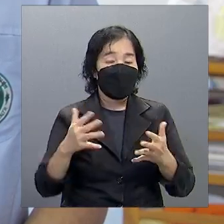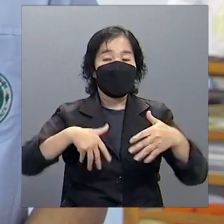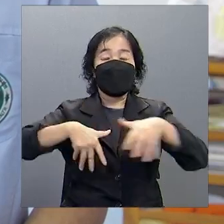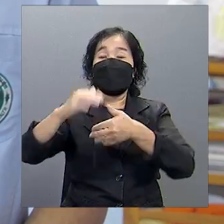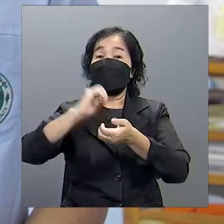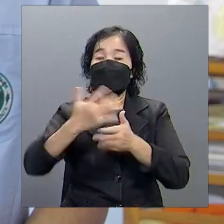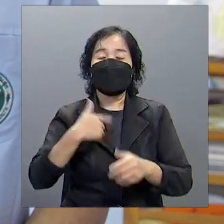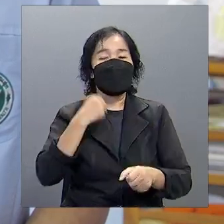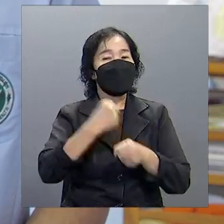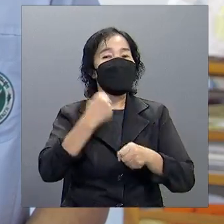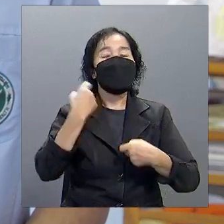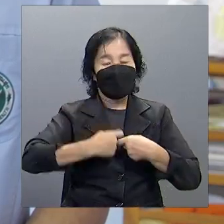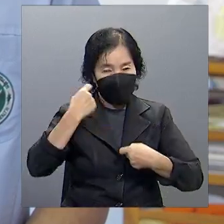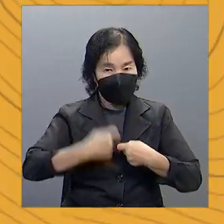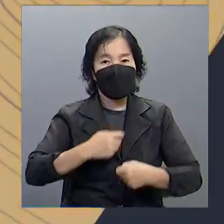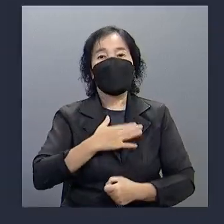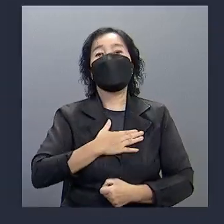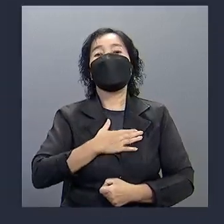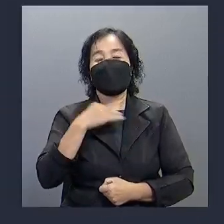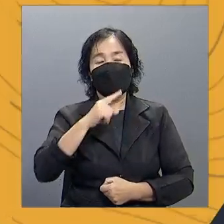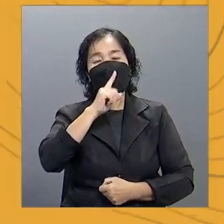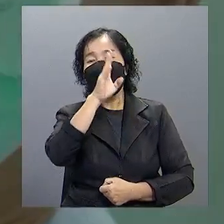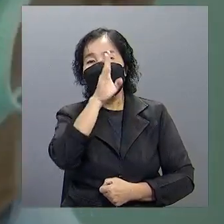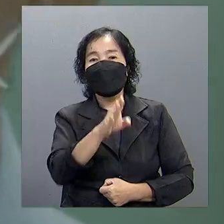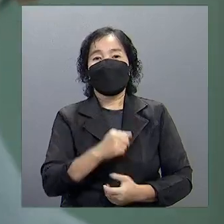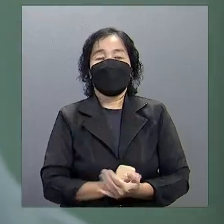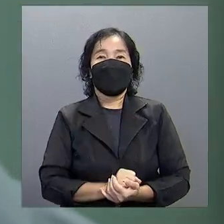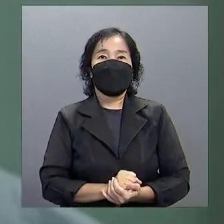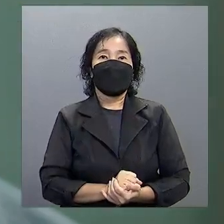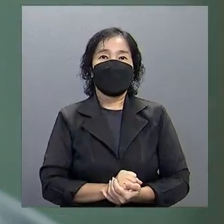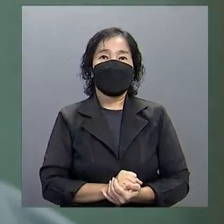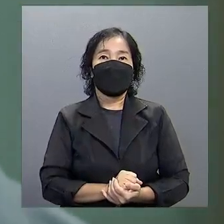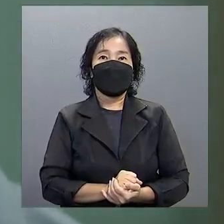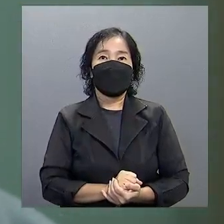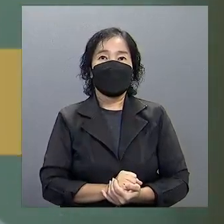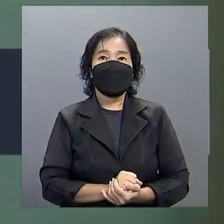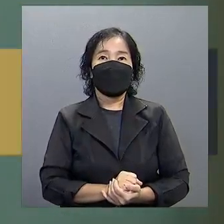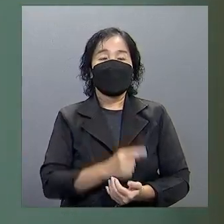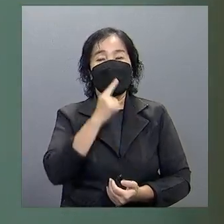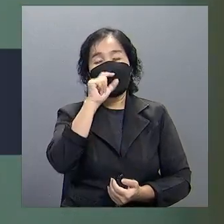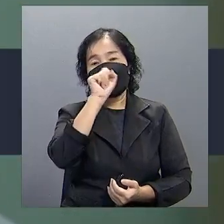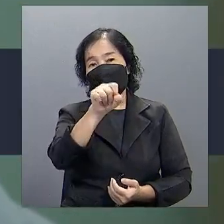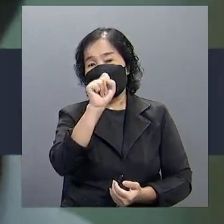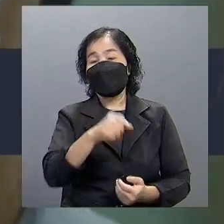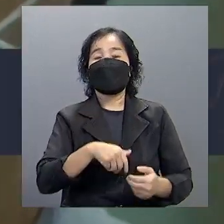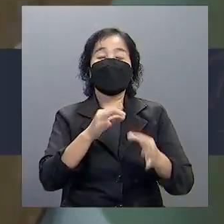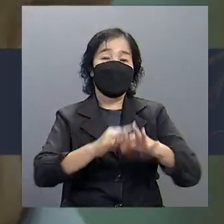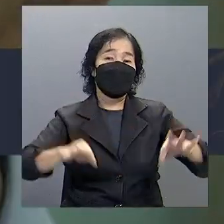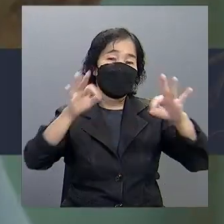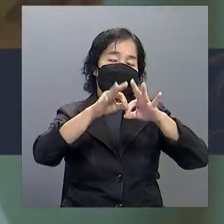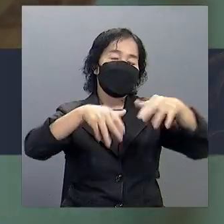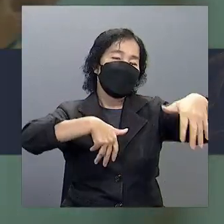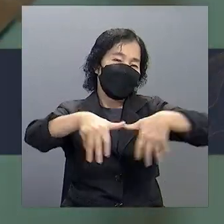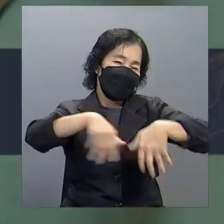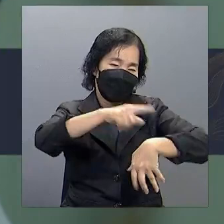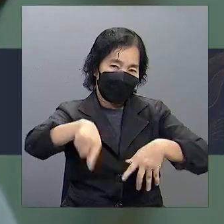านก็คงจะยากและไม่มีประสิทธิภาพ ถ้าประชาชนหรือชาวบ้านไม่ให้ความร่วมมือนั้นการสอบสวนโ